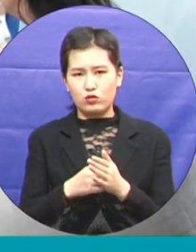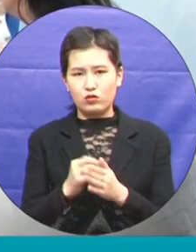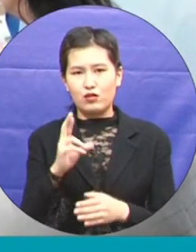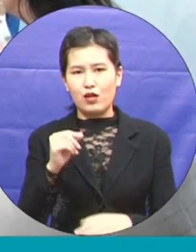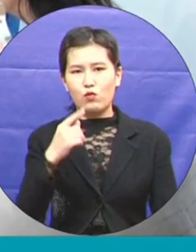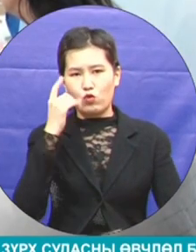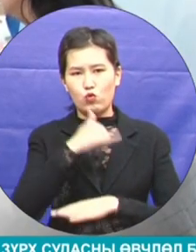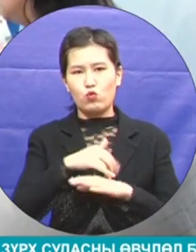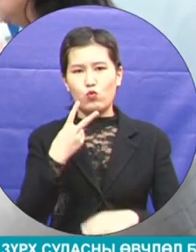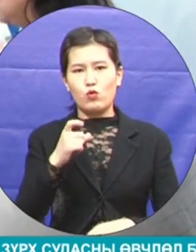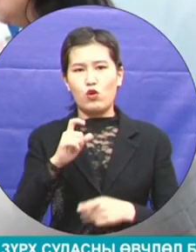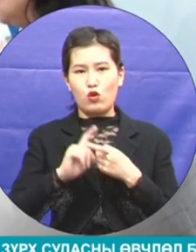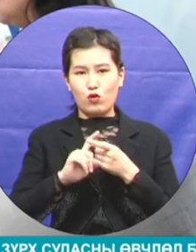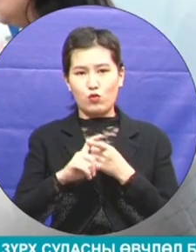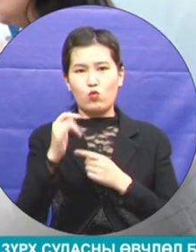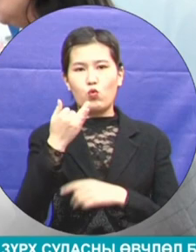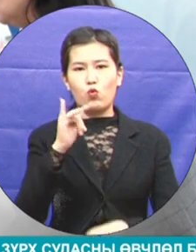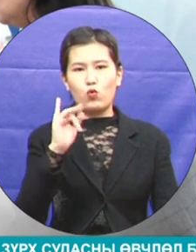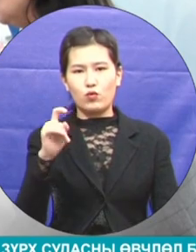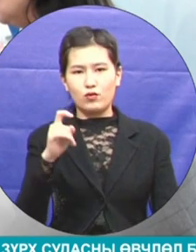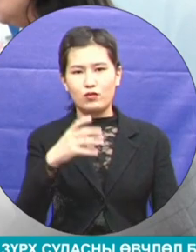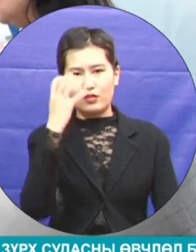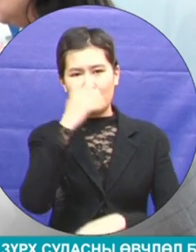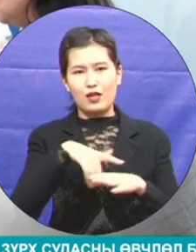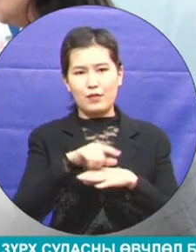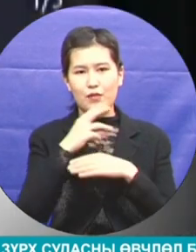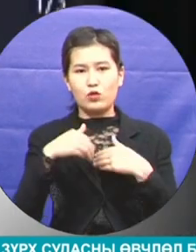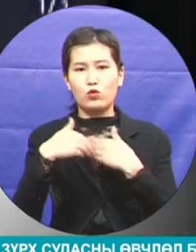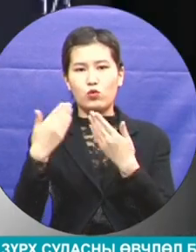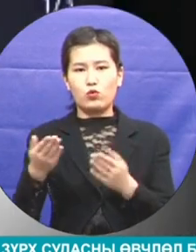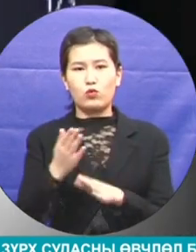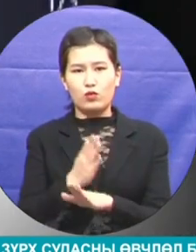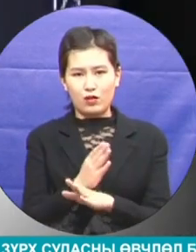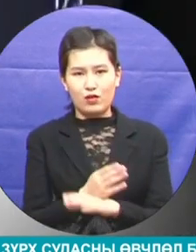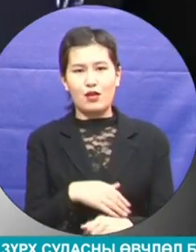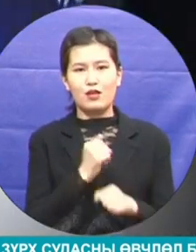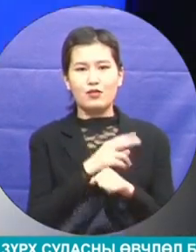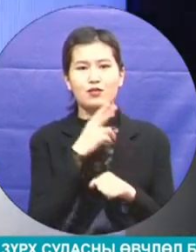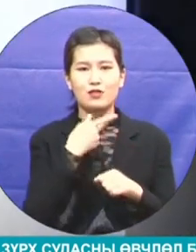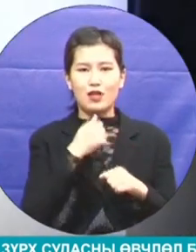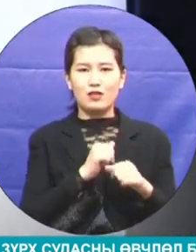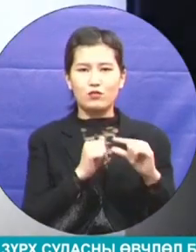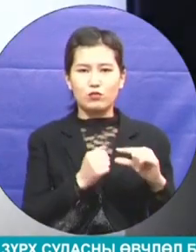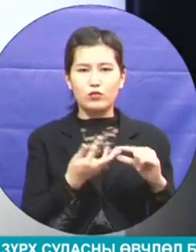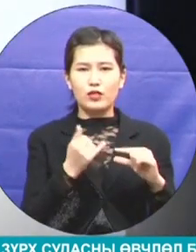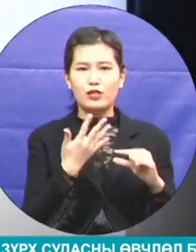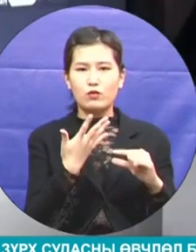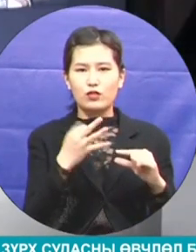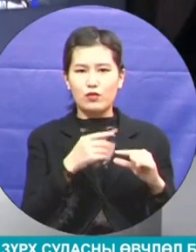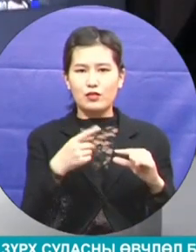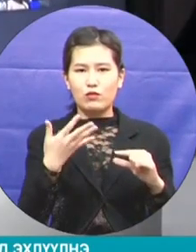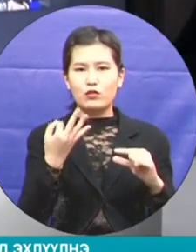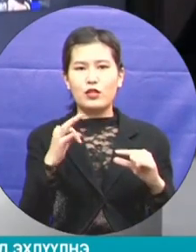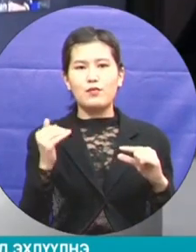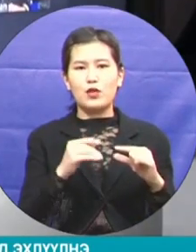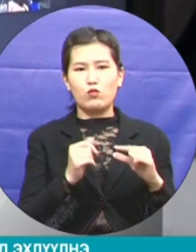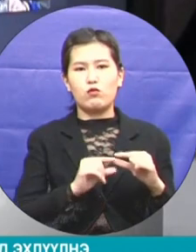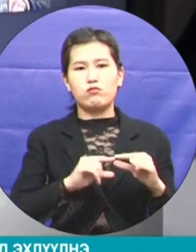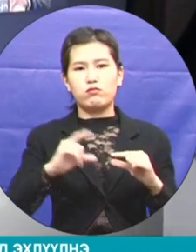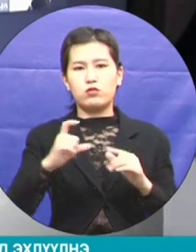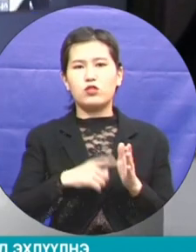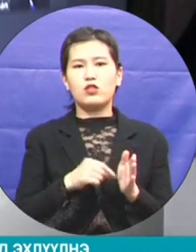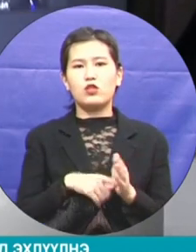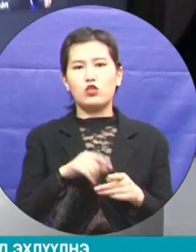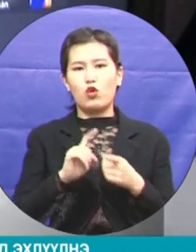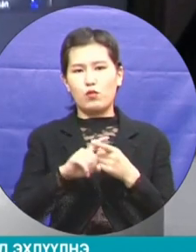үйлдвэрчдийн эвлэлийн холбооноос Улсын Хурал засгийн газарт хүргүүлсэн юм а. За мөн хөдөлмөрийн хүлсний доод хэмжээг 550-аас 580 мянгад хүргэх саналыгч